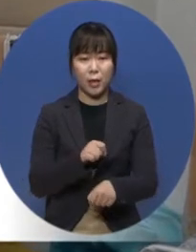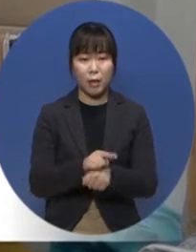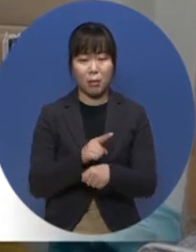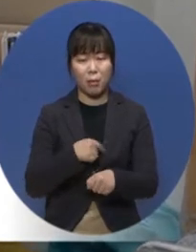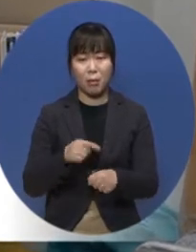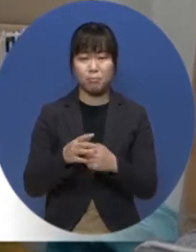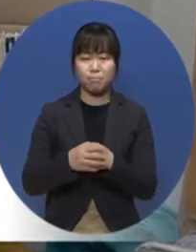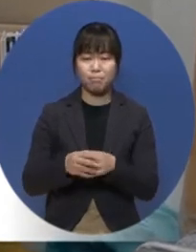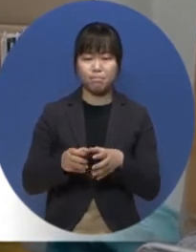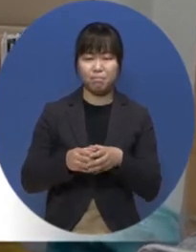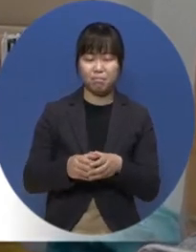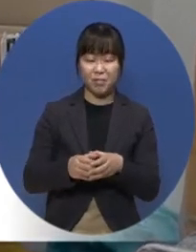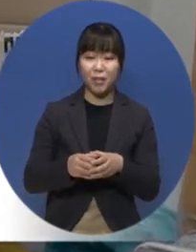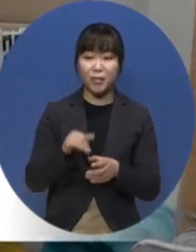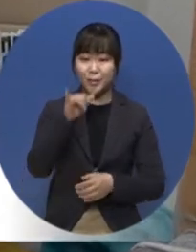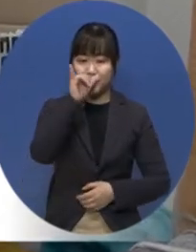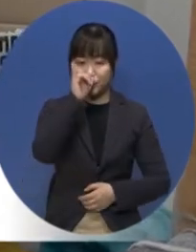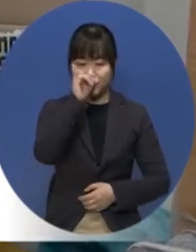으